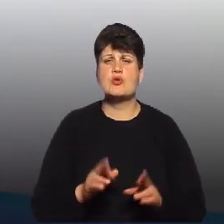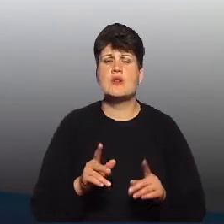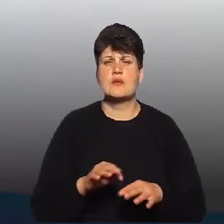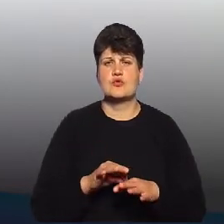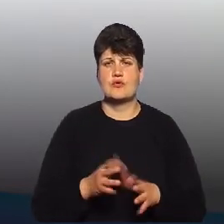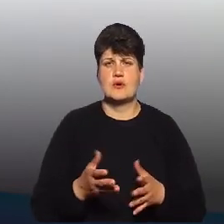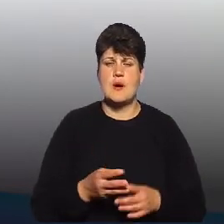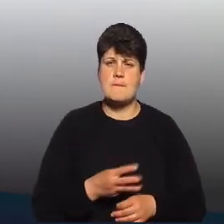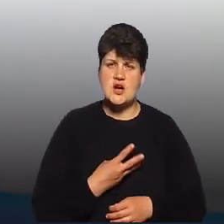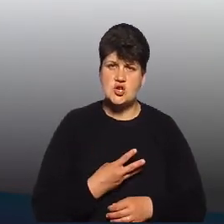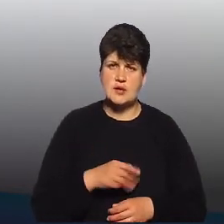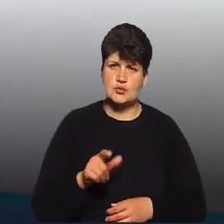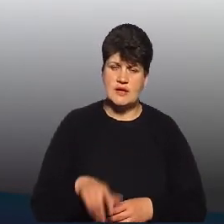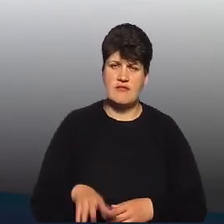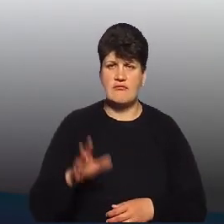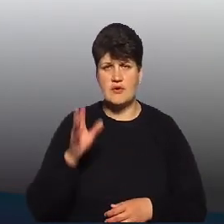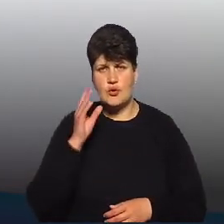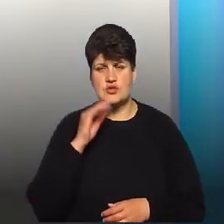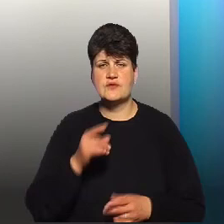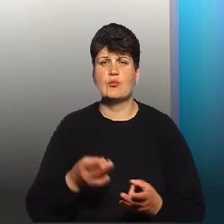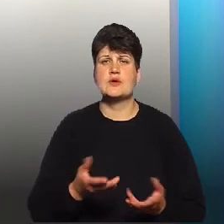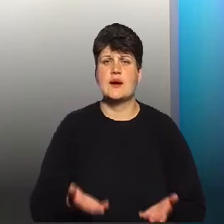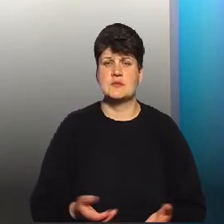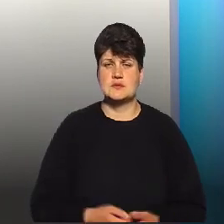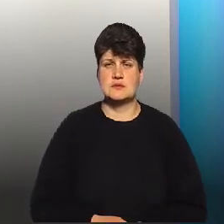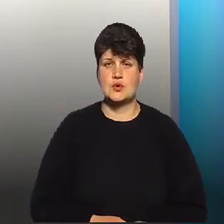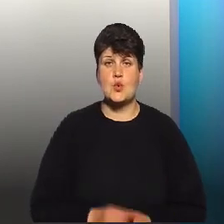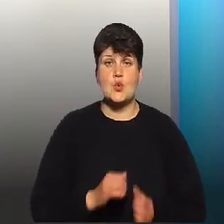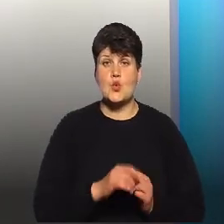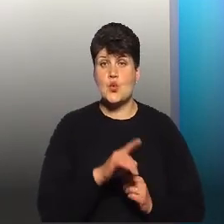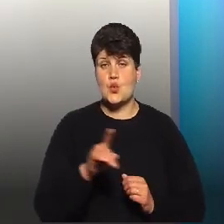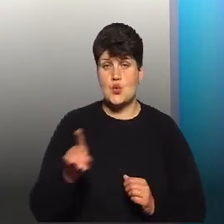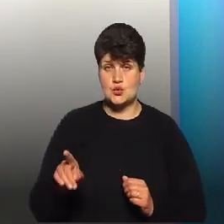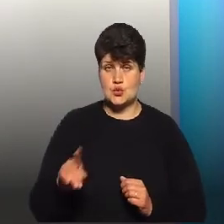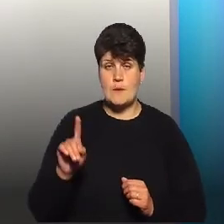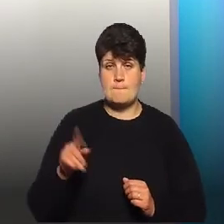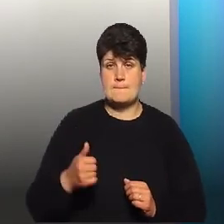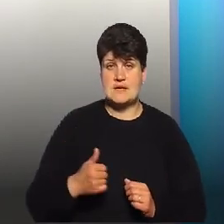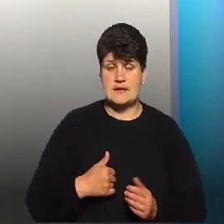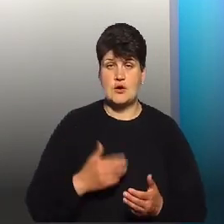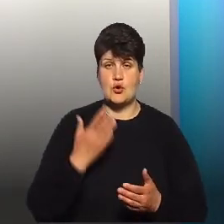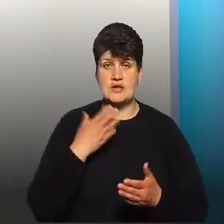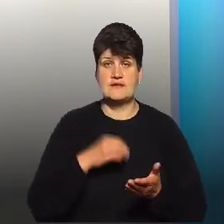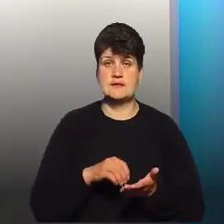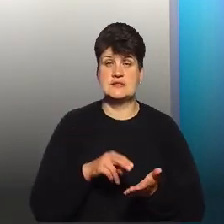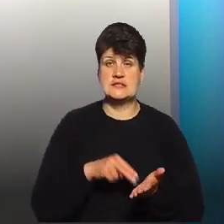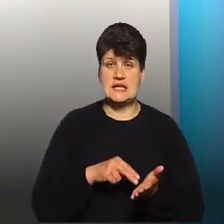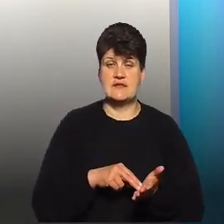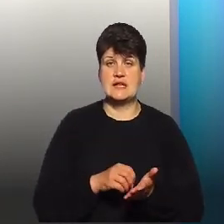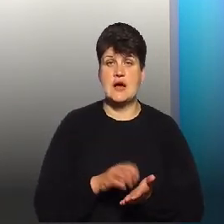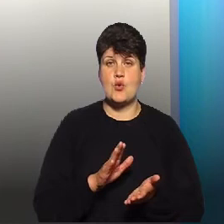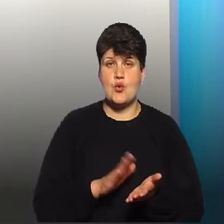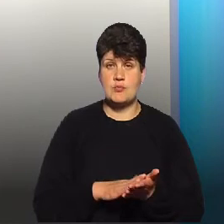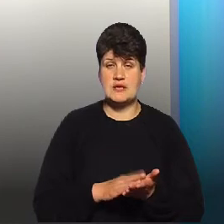бажання призовника, чи це залежно від потреб? У кожного призовника, коли він став на облік в 17-річному віці під час приписки,